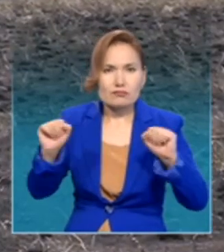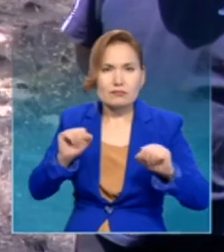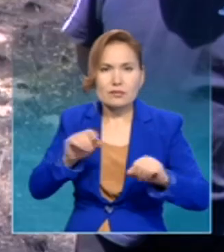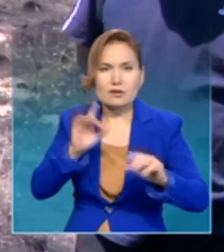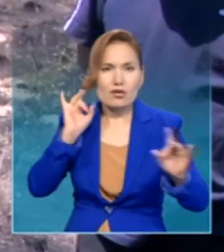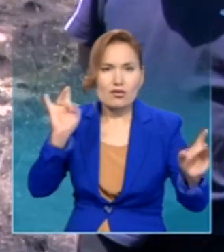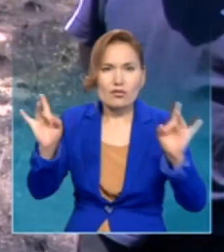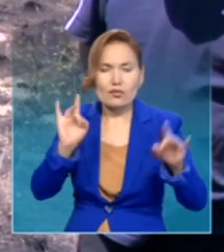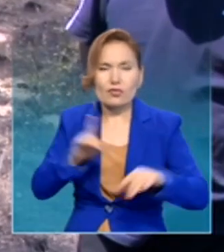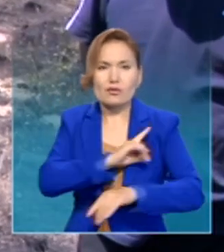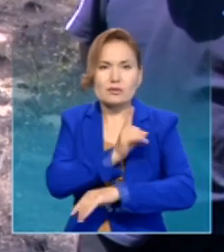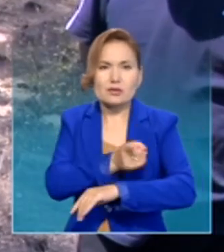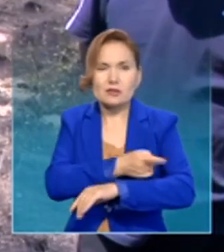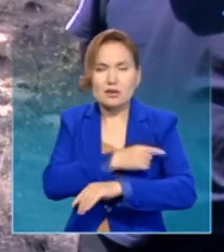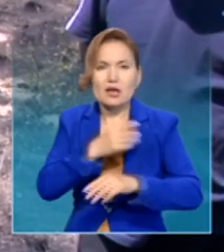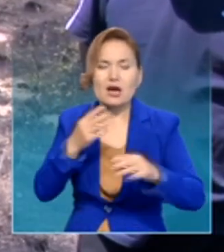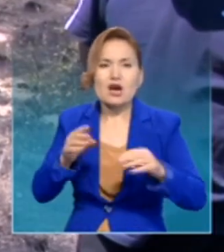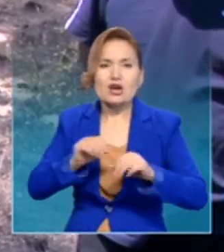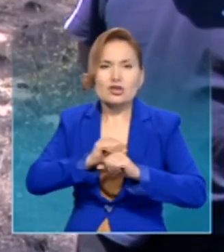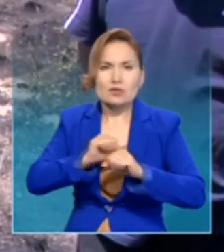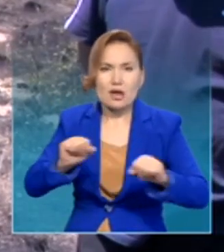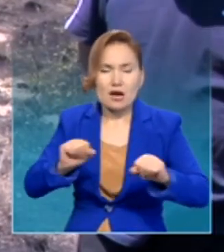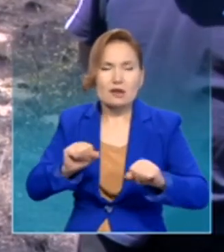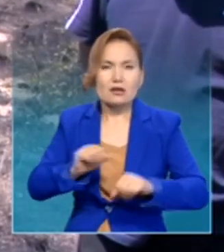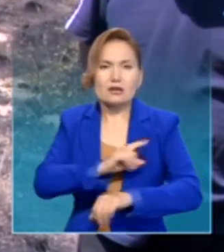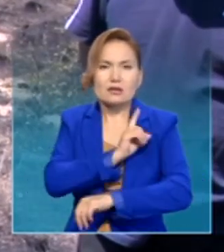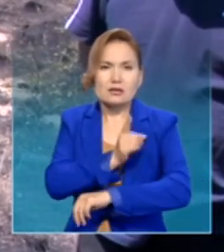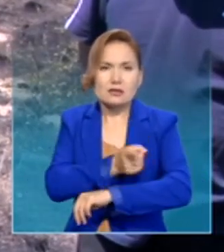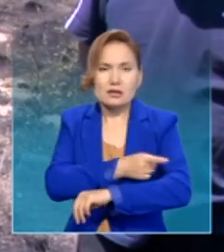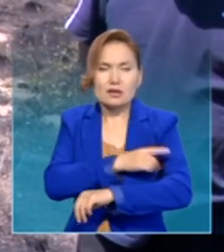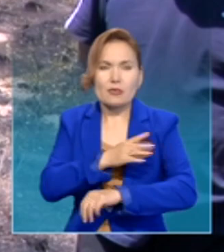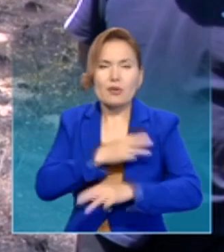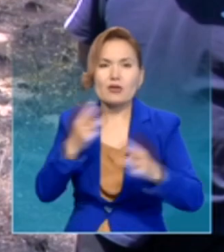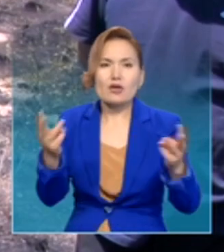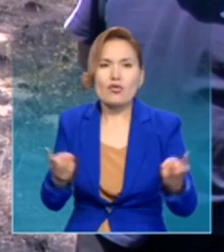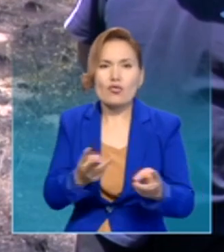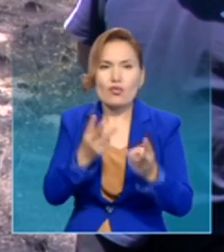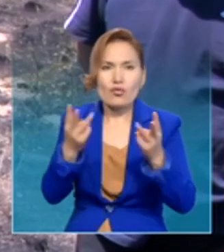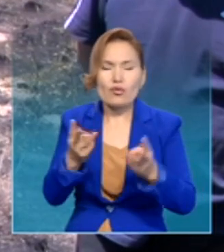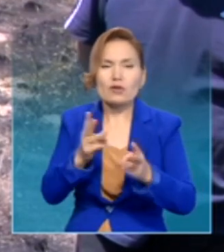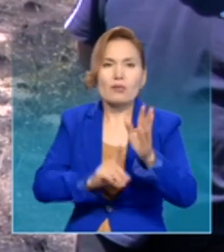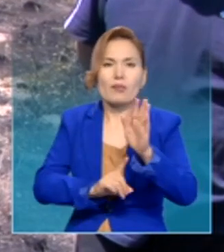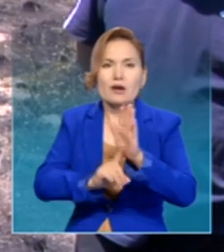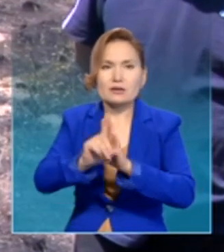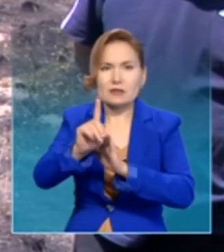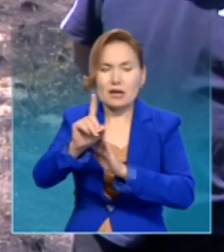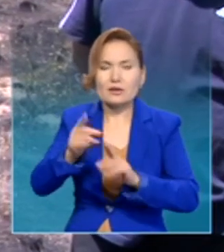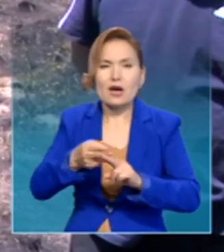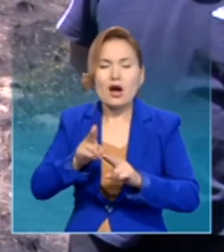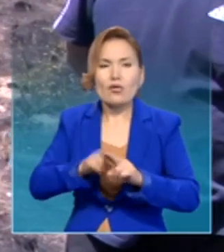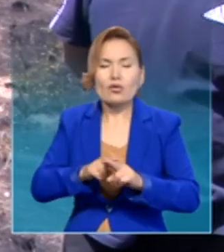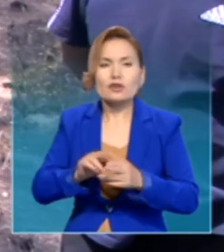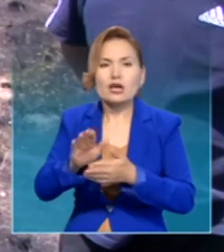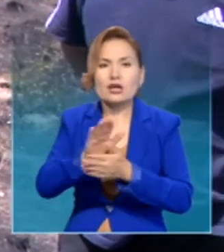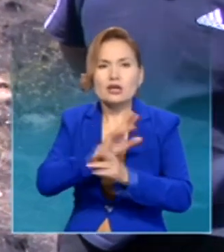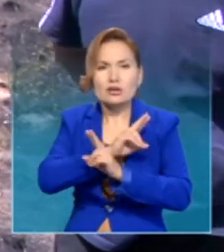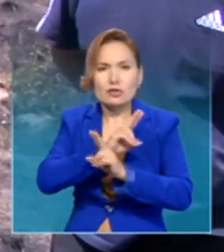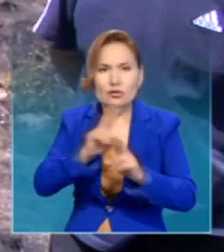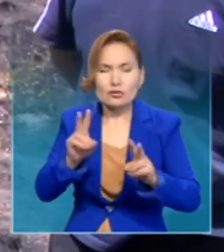оранған. Жарылыстан кейін өрт шықты. Өртті өшірген адам жоқ. Бәрім